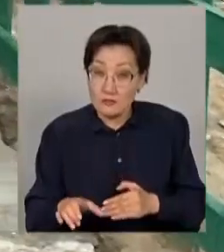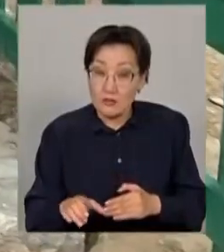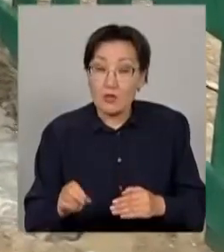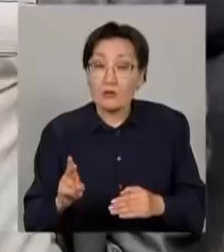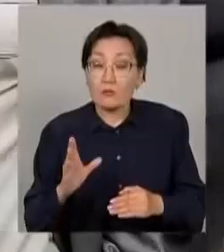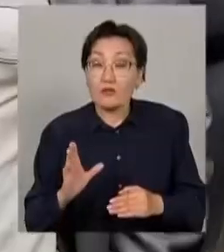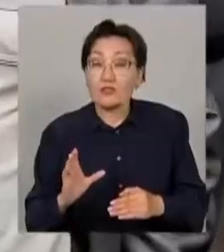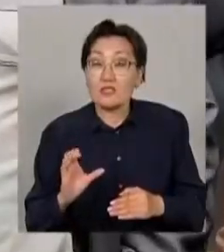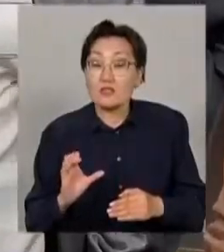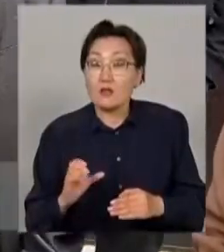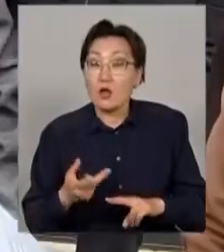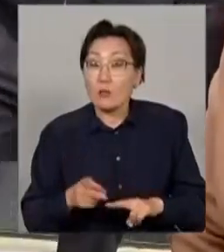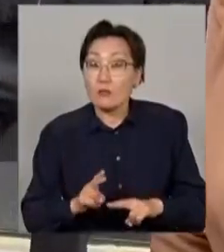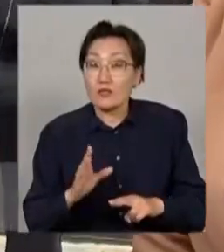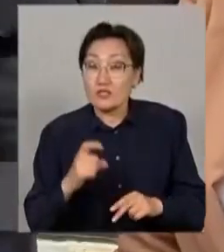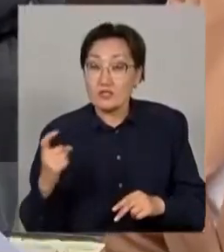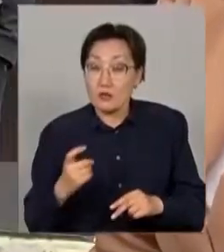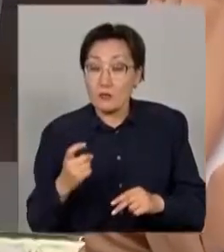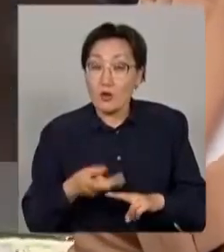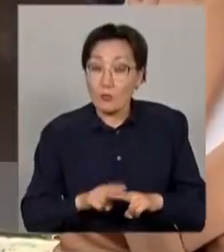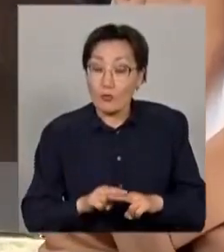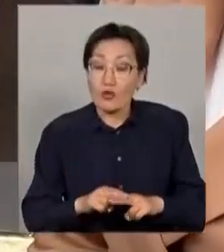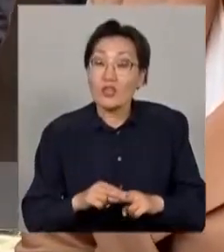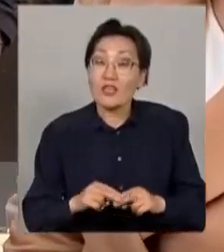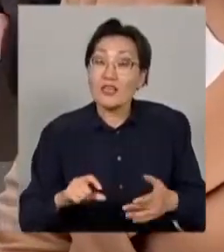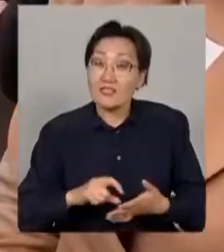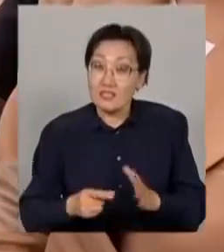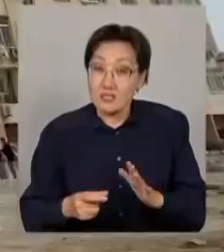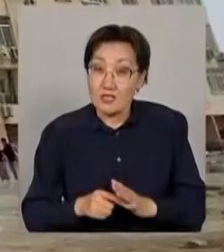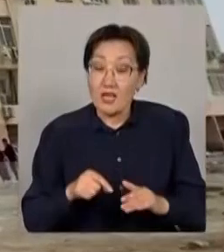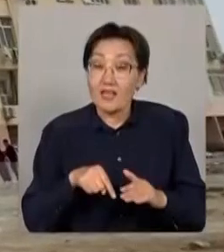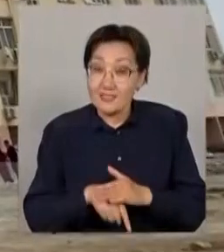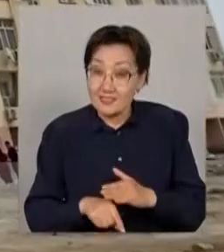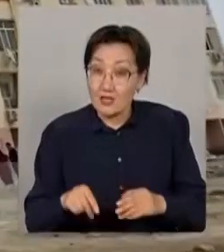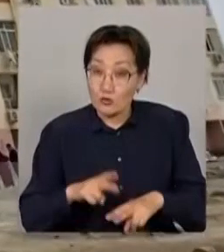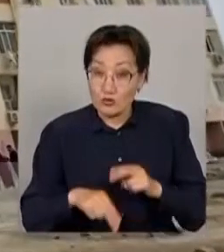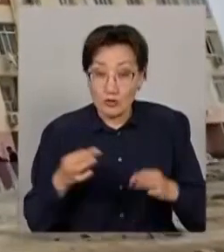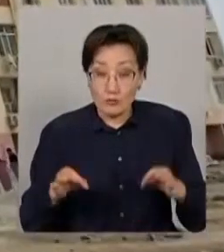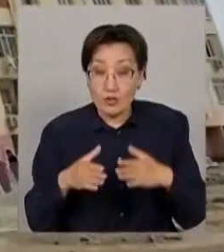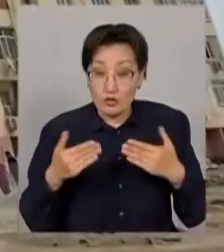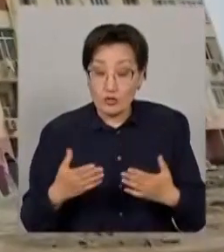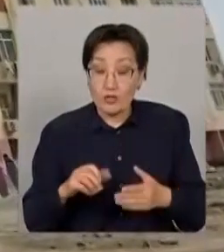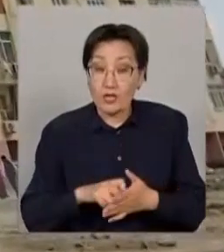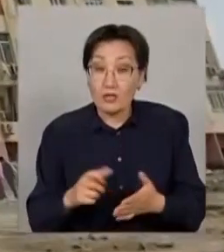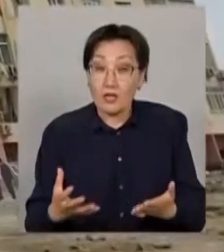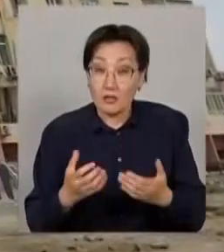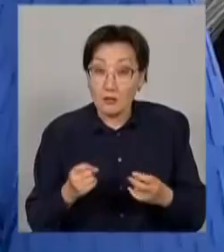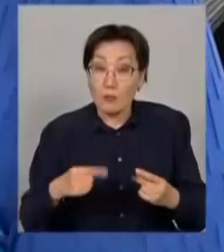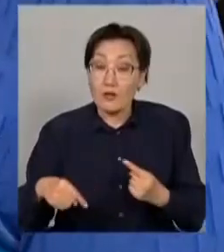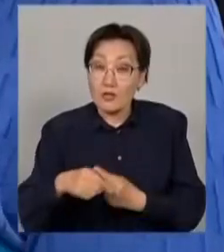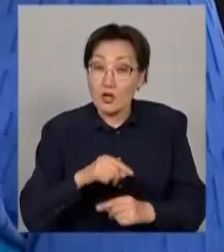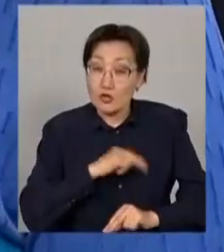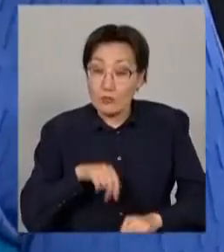пәтер иелеріне бұл нысан астындағы құрылысқа рұқсат жоқ деген хат келіпті. Бірақ кәсіпкердің жұмысты тоқтатқысы жоқ.